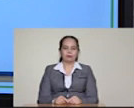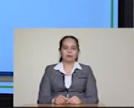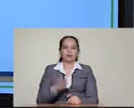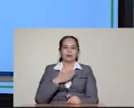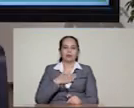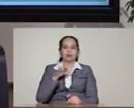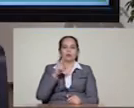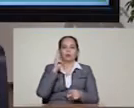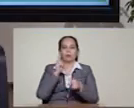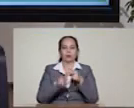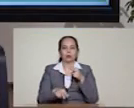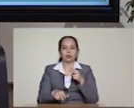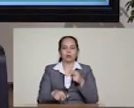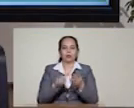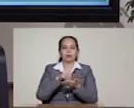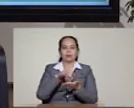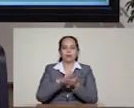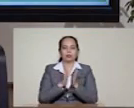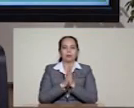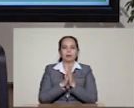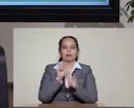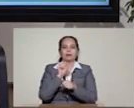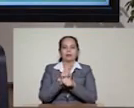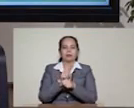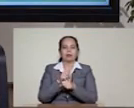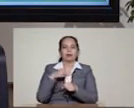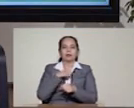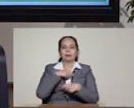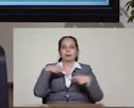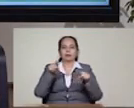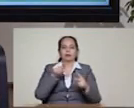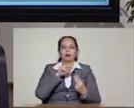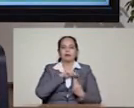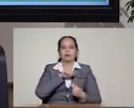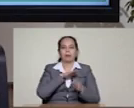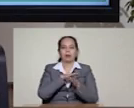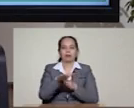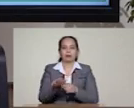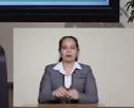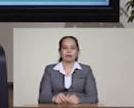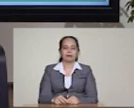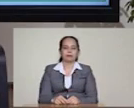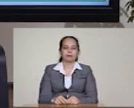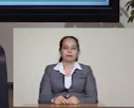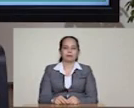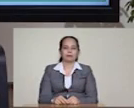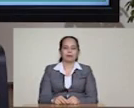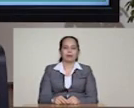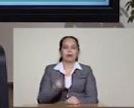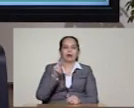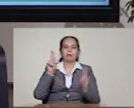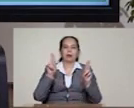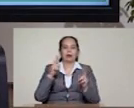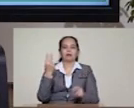Наш урок подходит к концу. Запишите, пожалуйста, задание для самостоятельного выполнения. Параграф